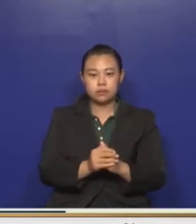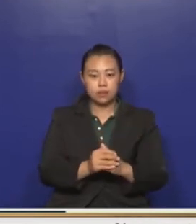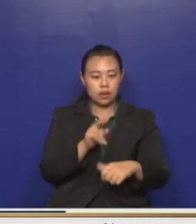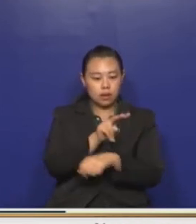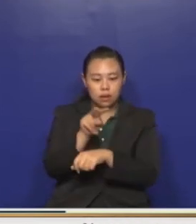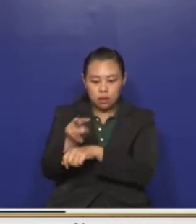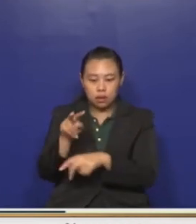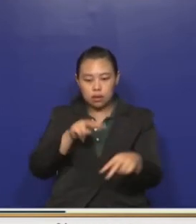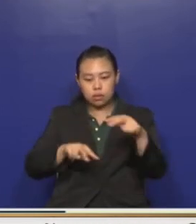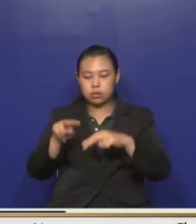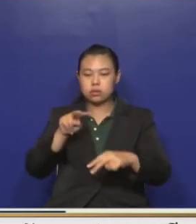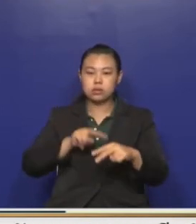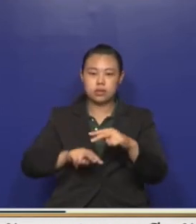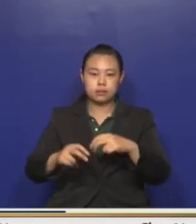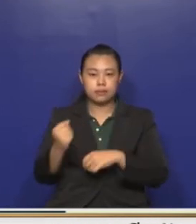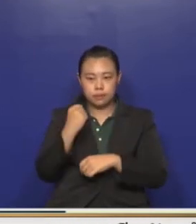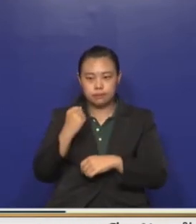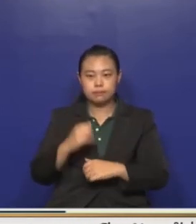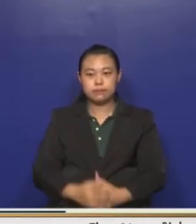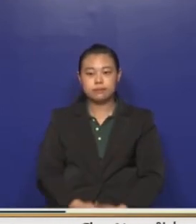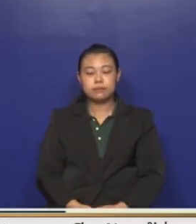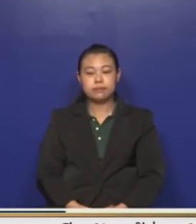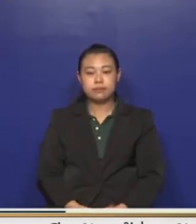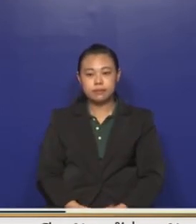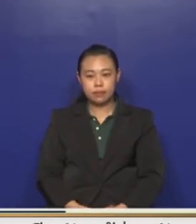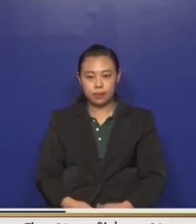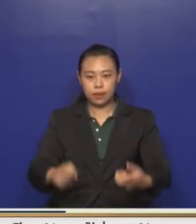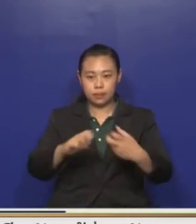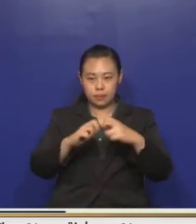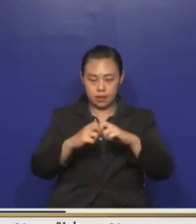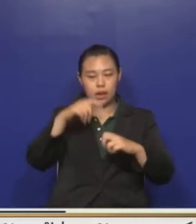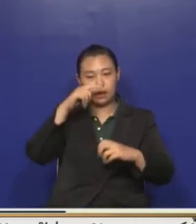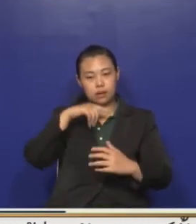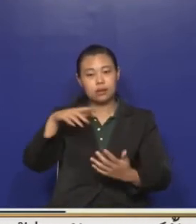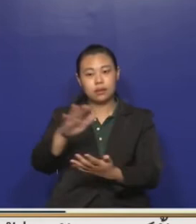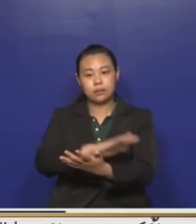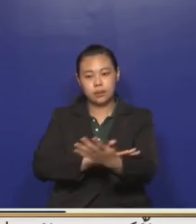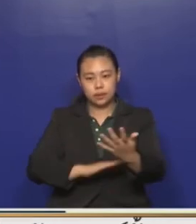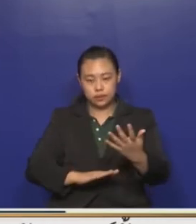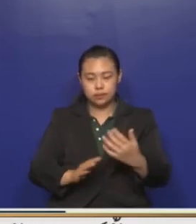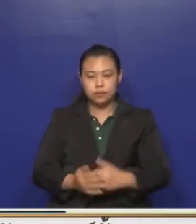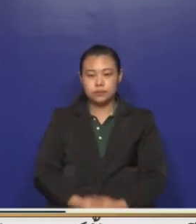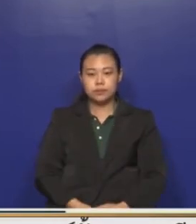ง